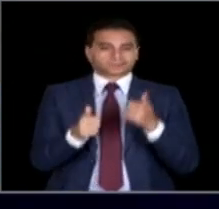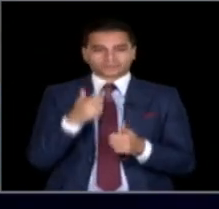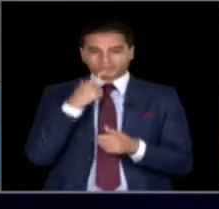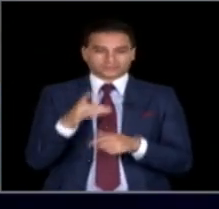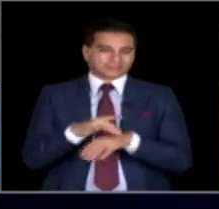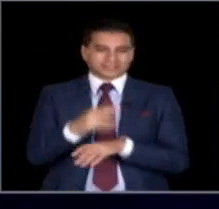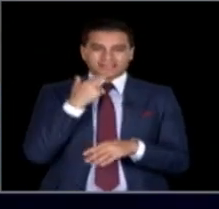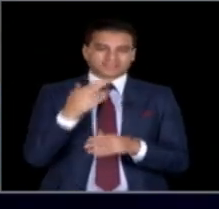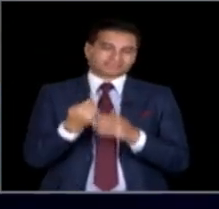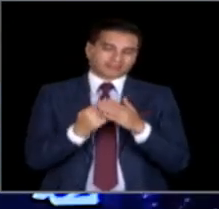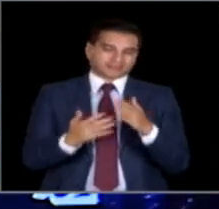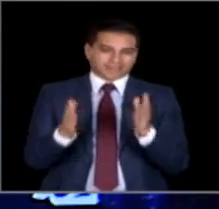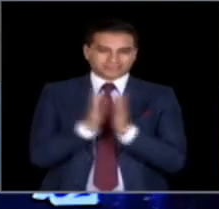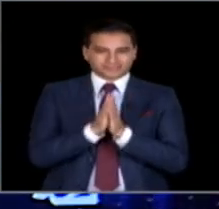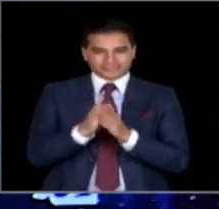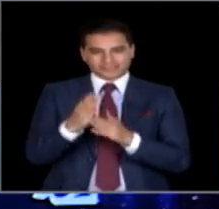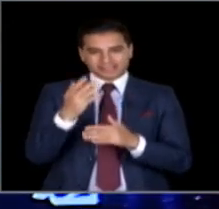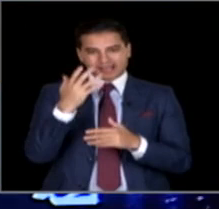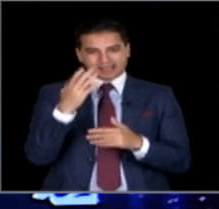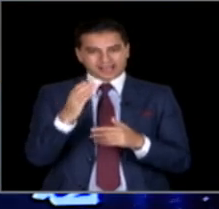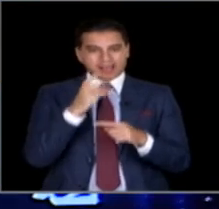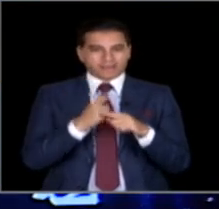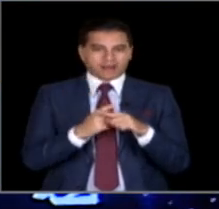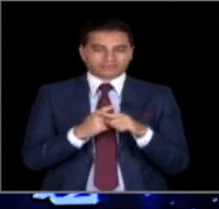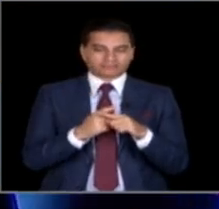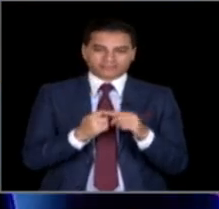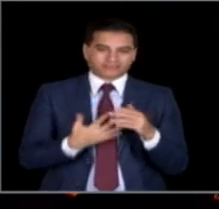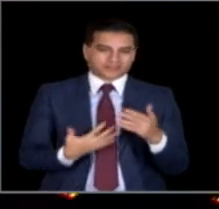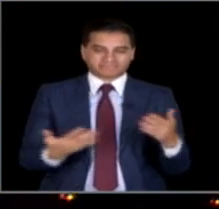لك. ناقص 5 نقط. اجابه خاطئه.